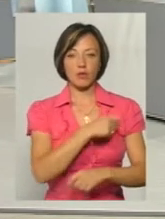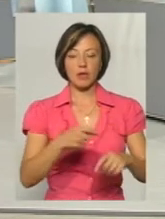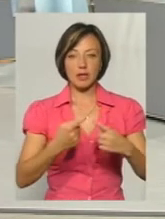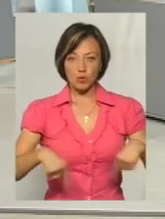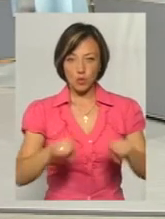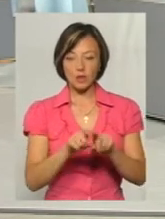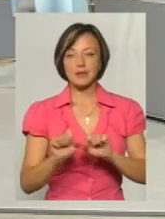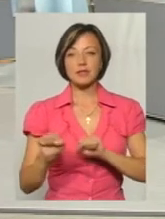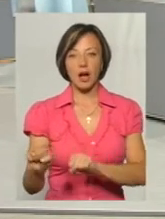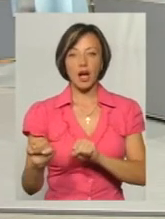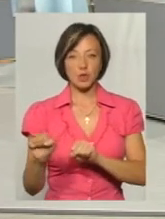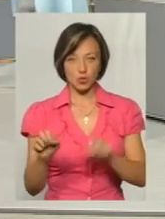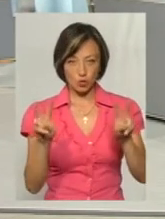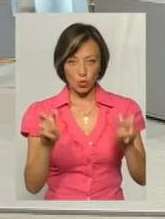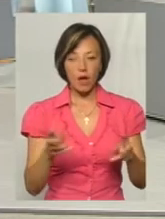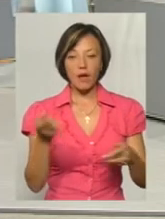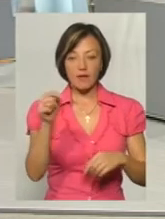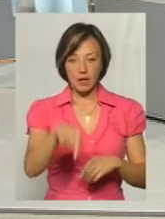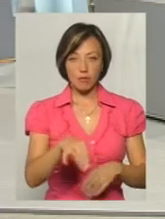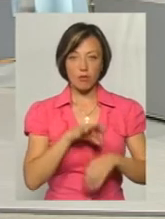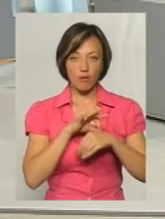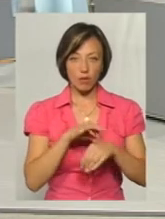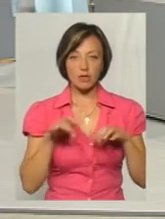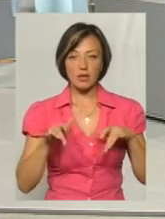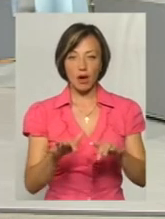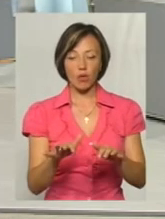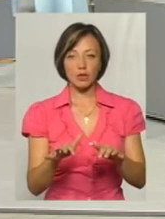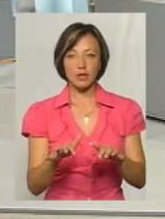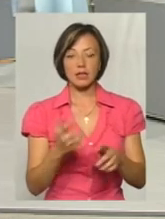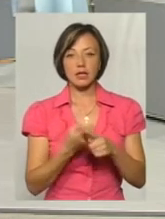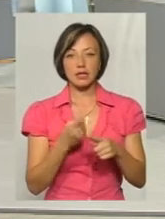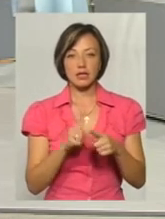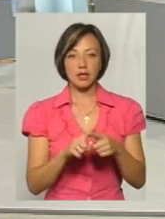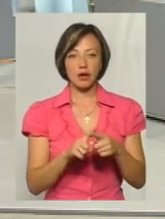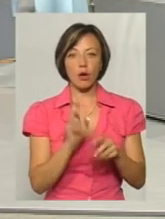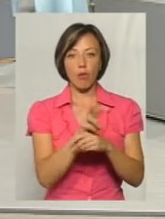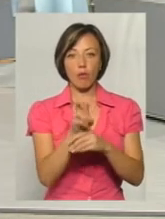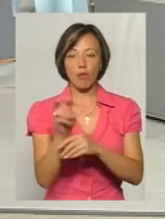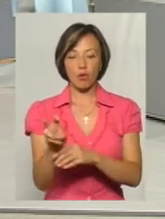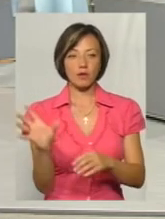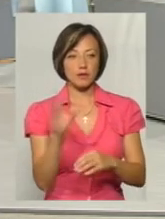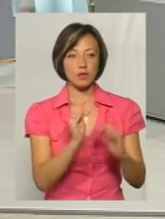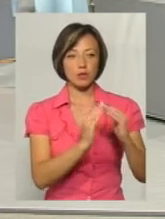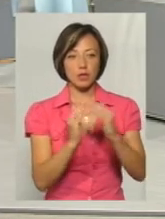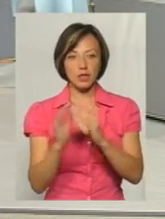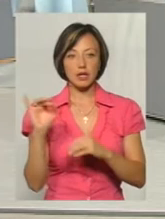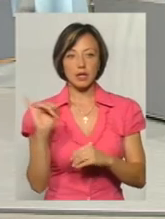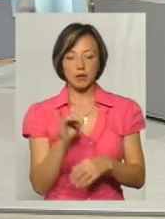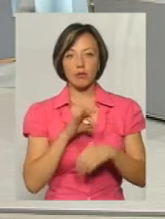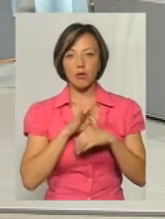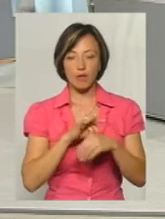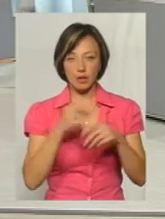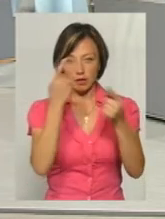це зона захисту, в якій проводяться заходи. Це обходять всі двори господарства і, відповідно,